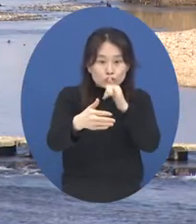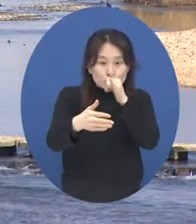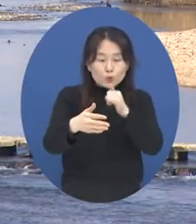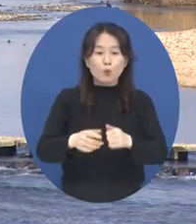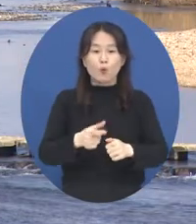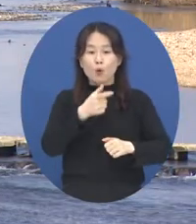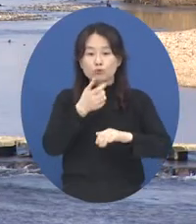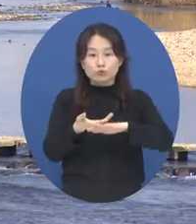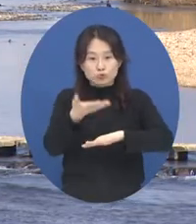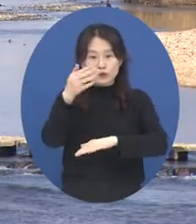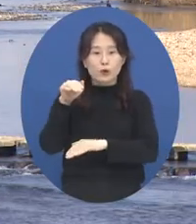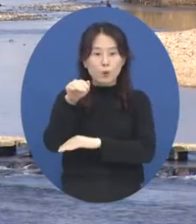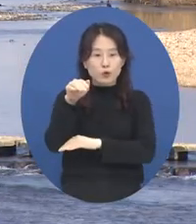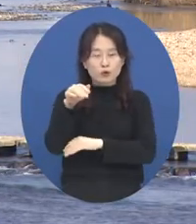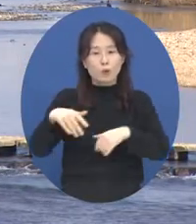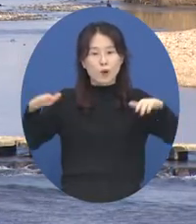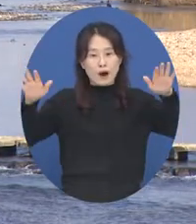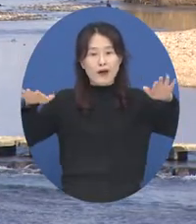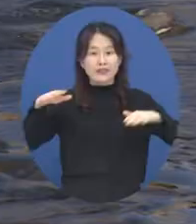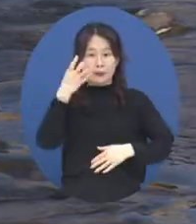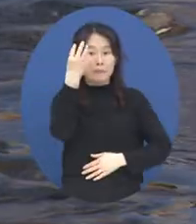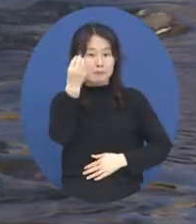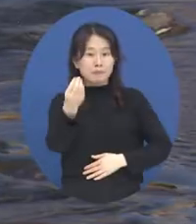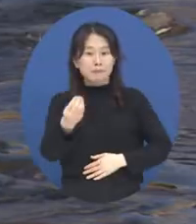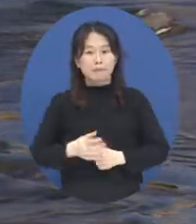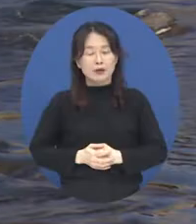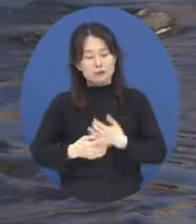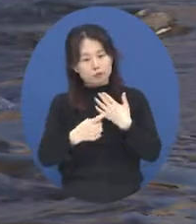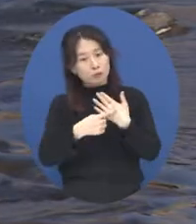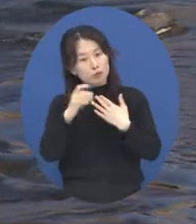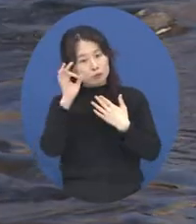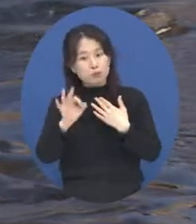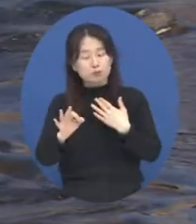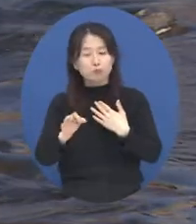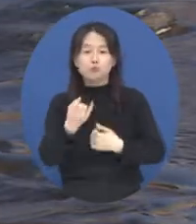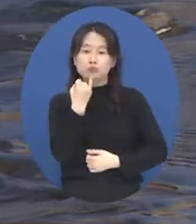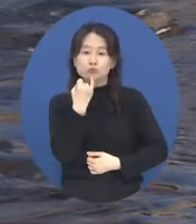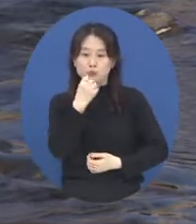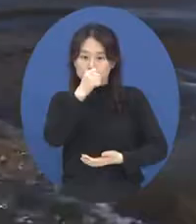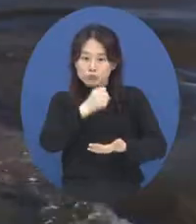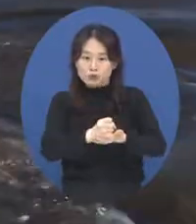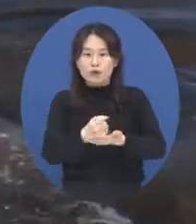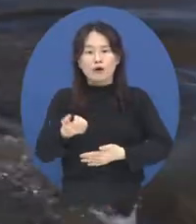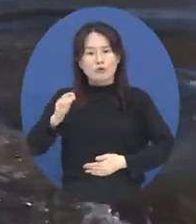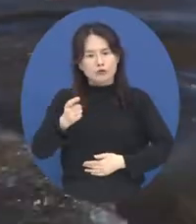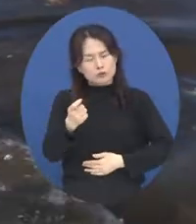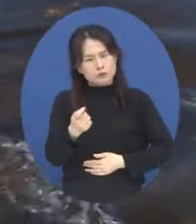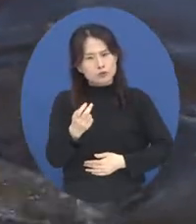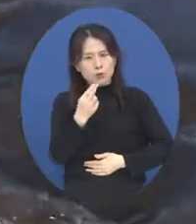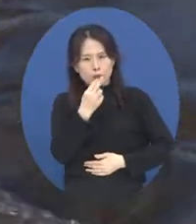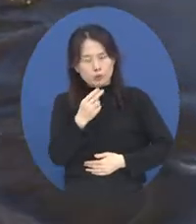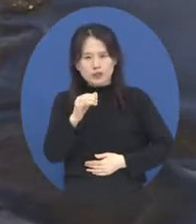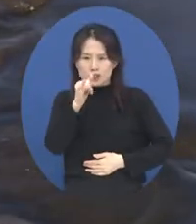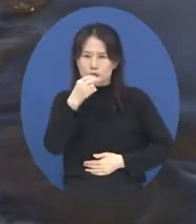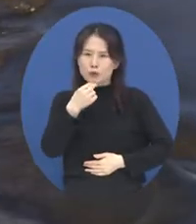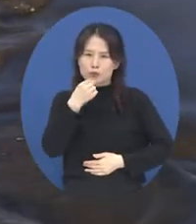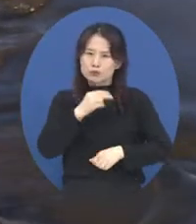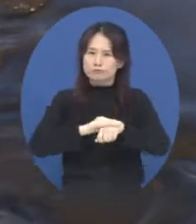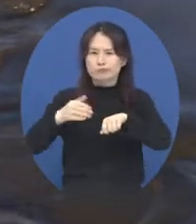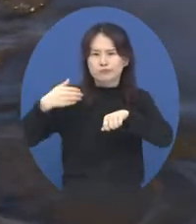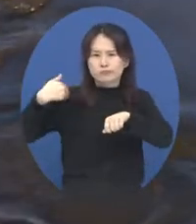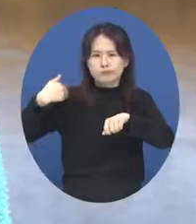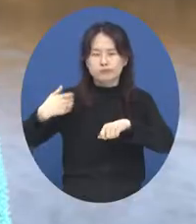수면 위로는 오리와 왜가리도 보입니다. 겉으로 보기엔 양호하지만 미세 플라스틱 걱정으로부터 안심할 수만은 없습니다.